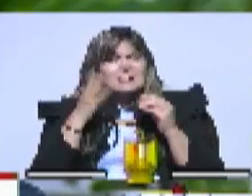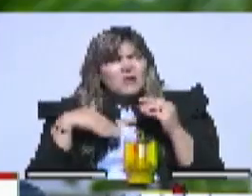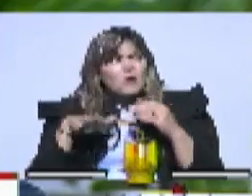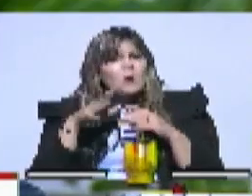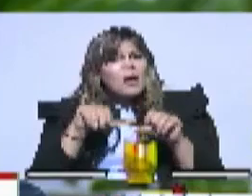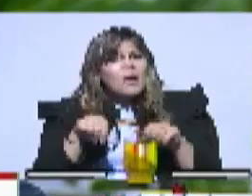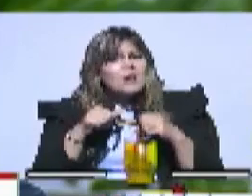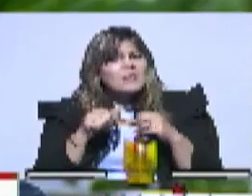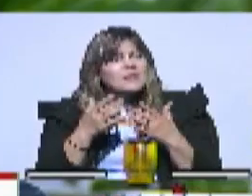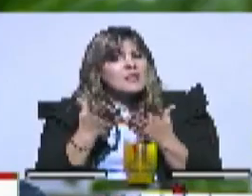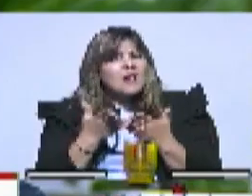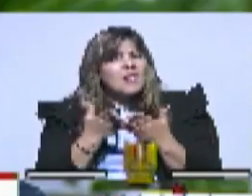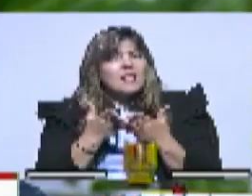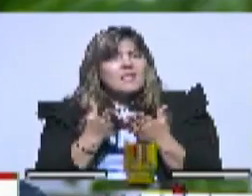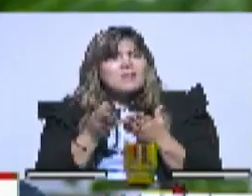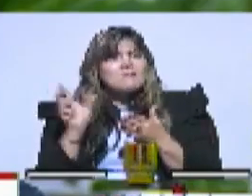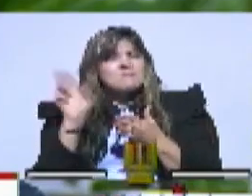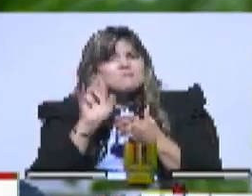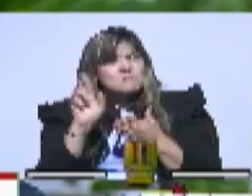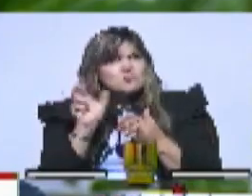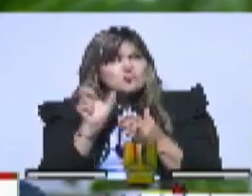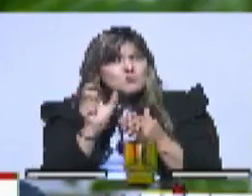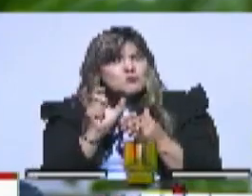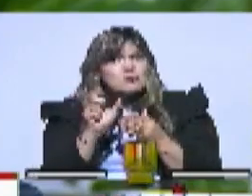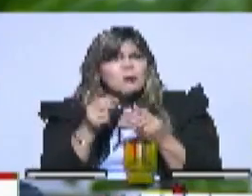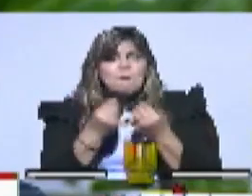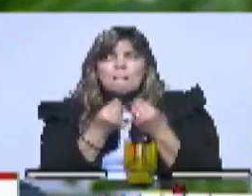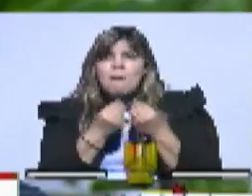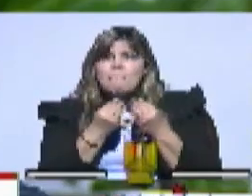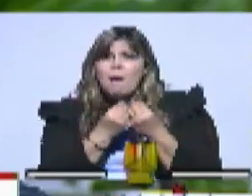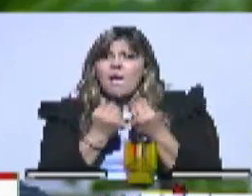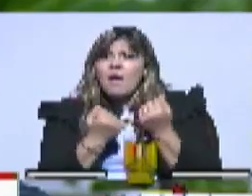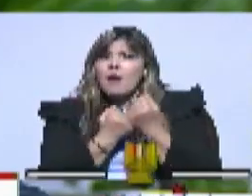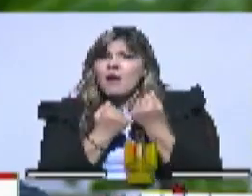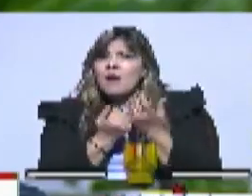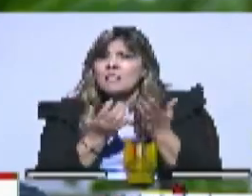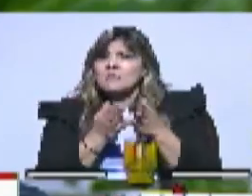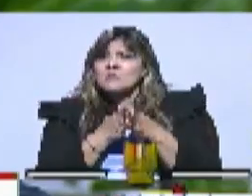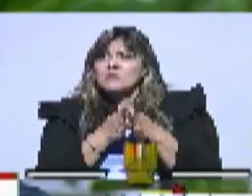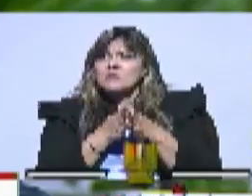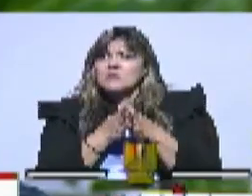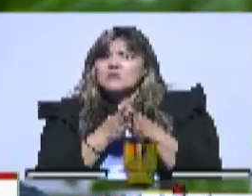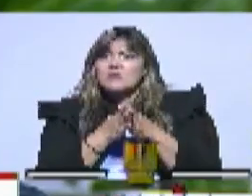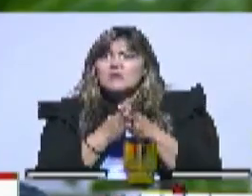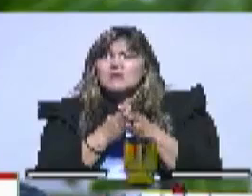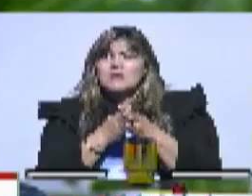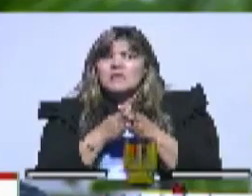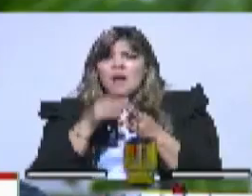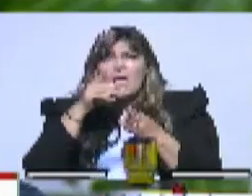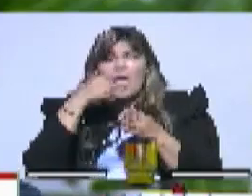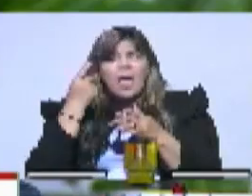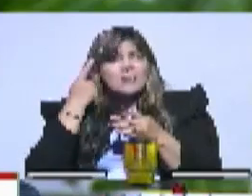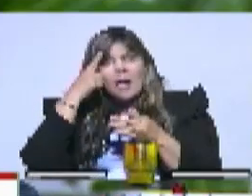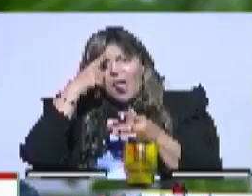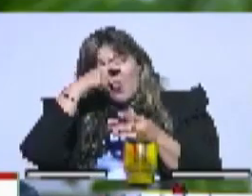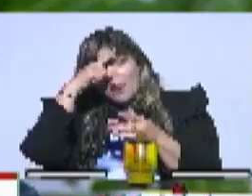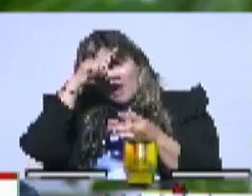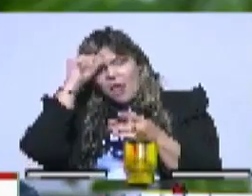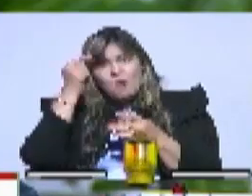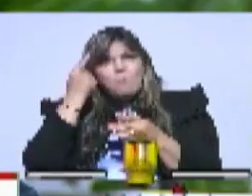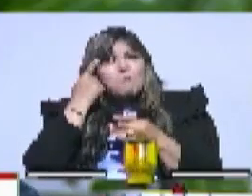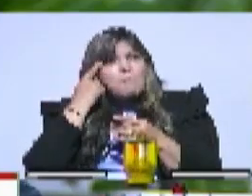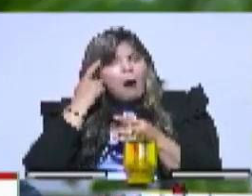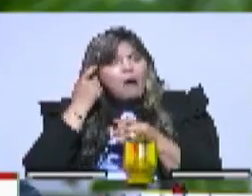كل حياتنا مسلمين ومسيحيين. انت مشيت في الشارع انا حضرتك لو معرفش من اسمك انك